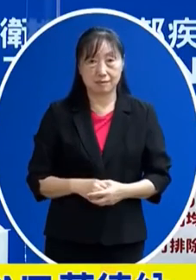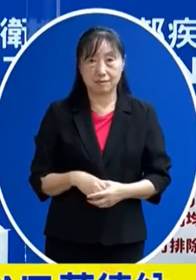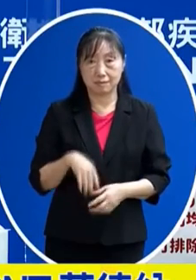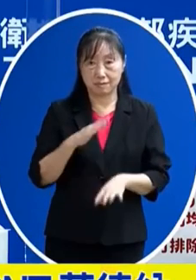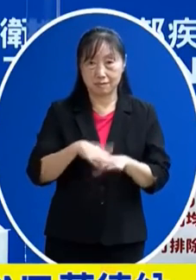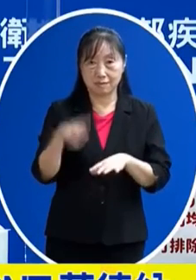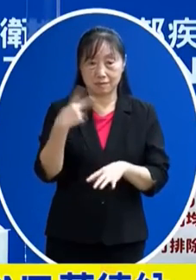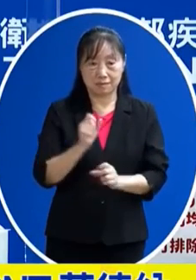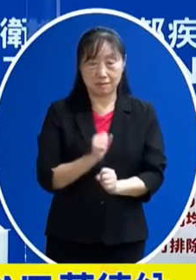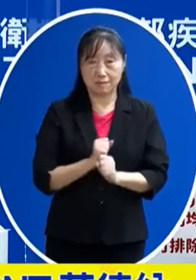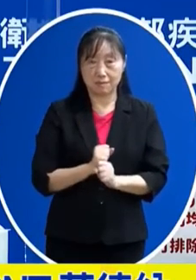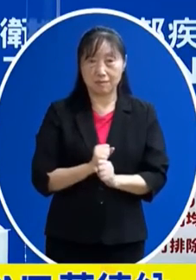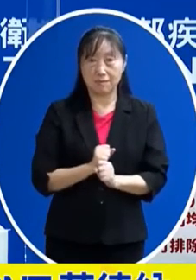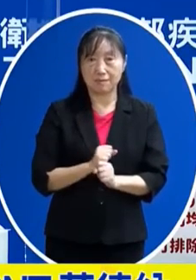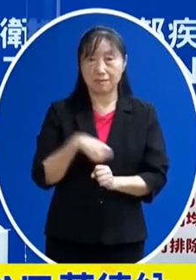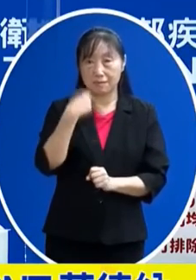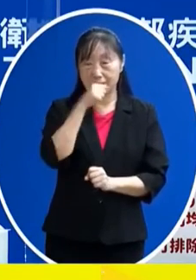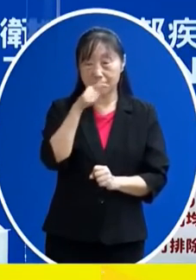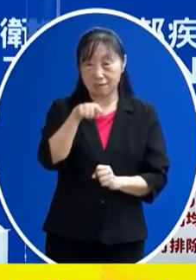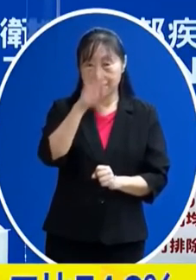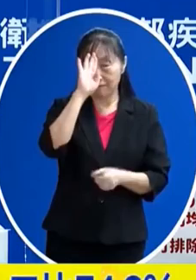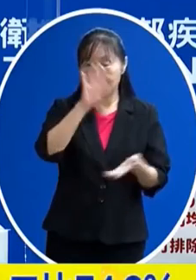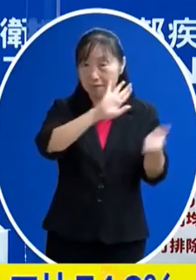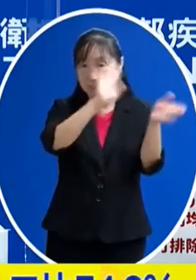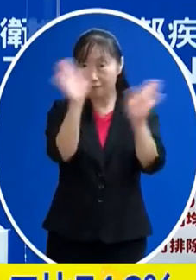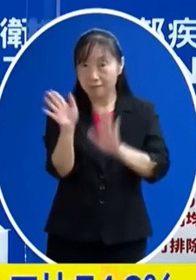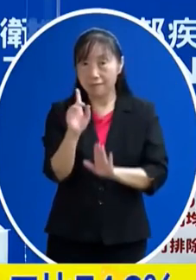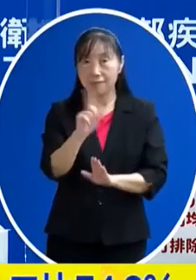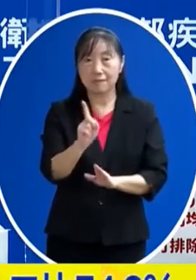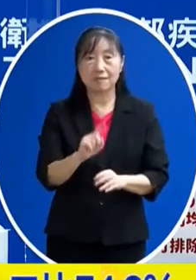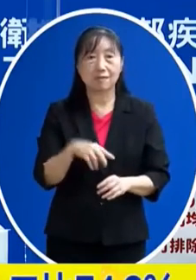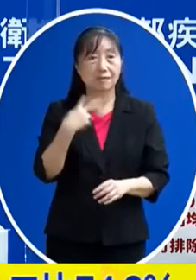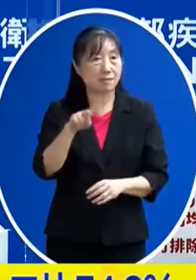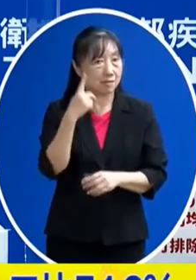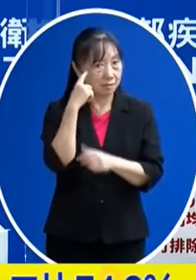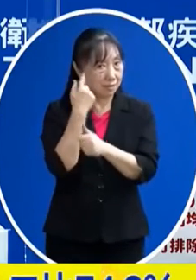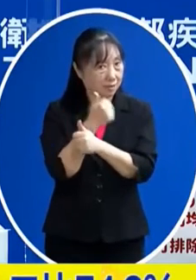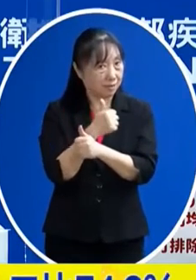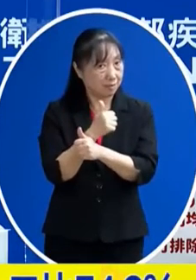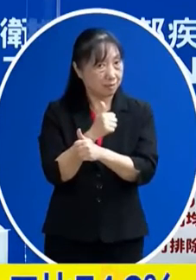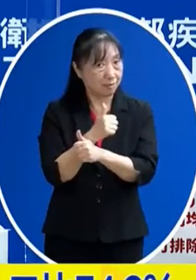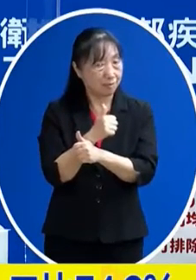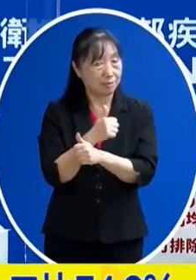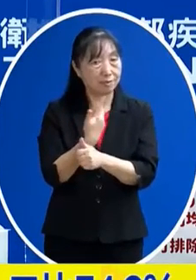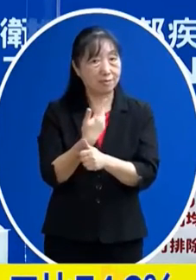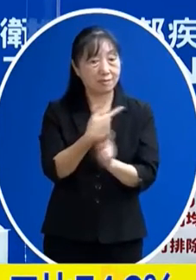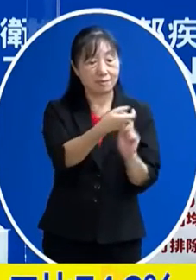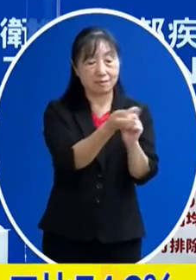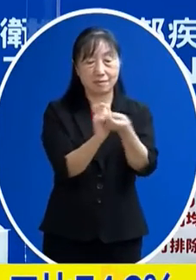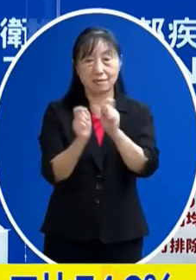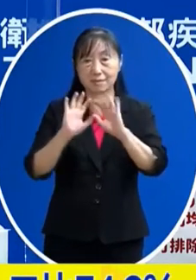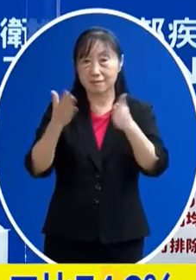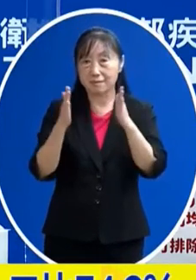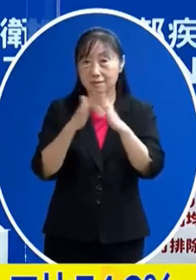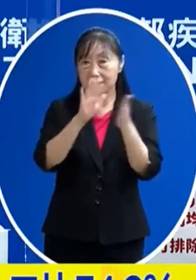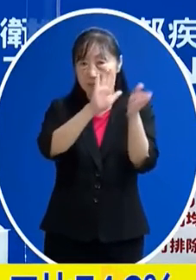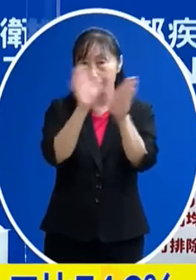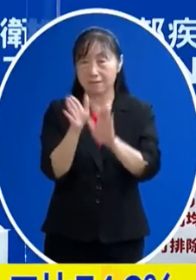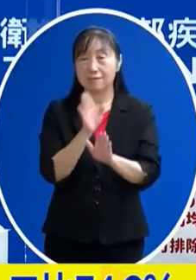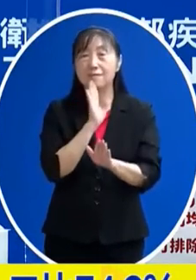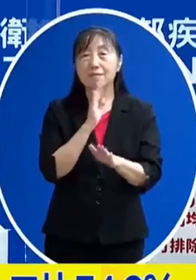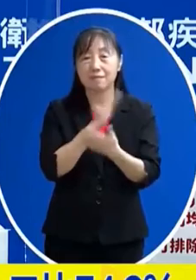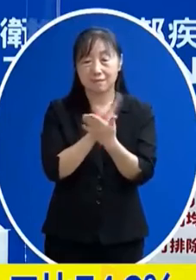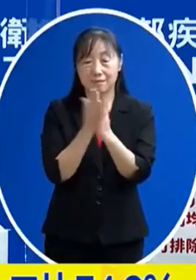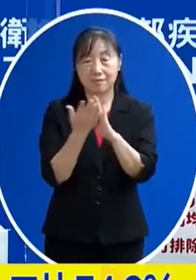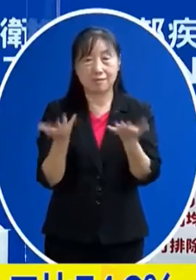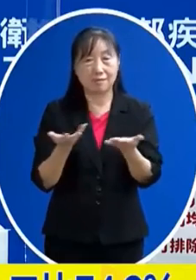注意一下整个国内疫情的发展，那同时也会去考虑我们周边国家的疫情的状况等等